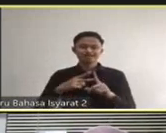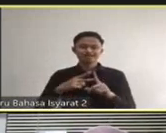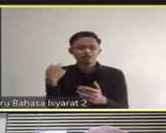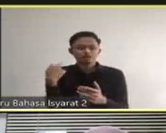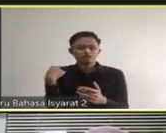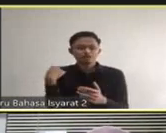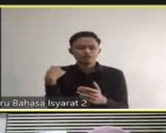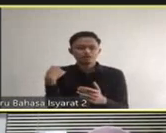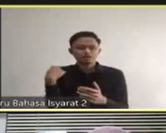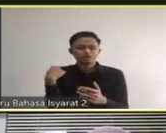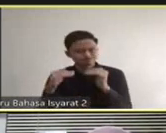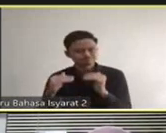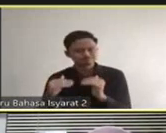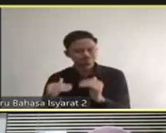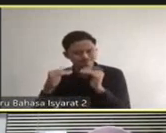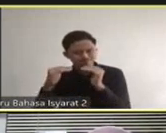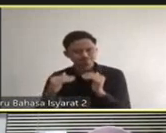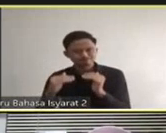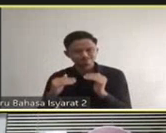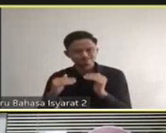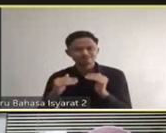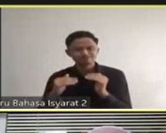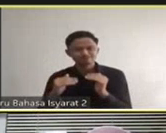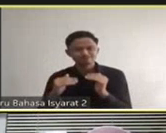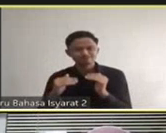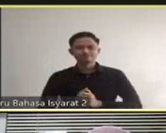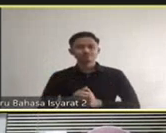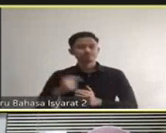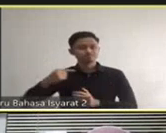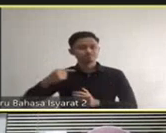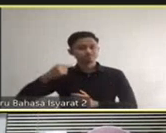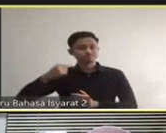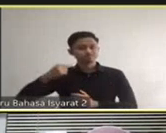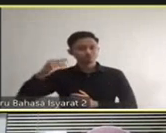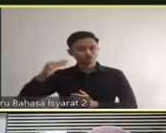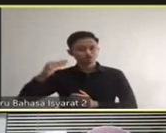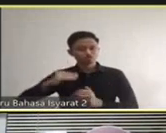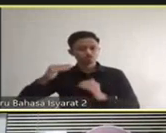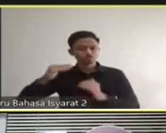digeser. Oke, terus,